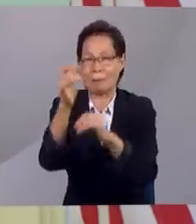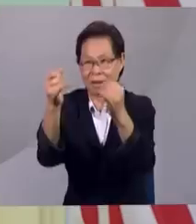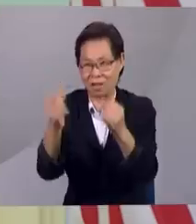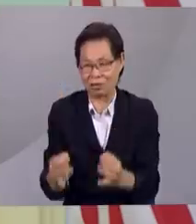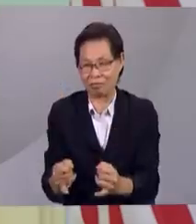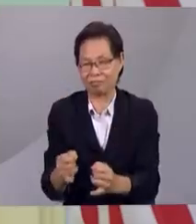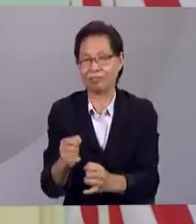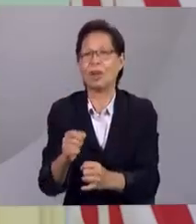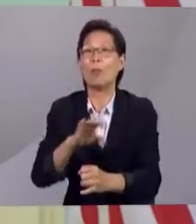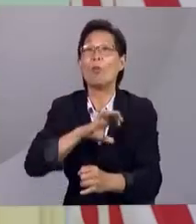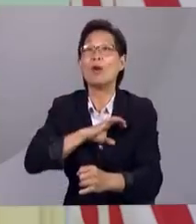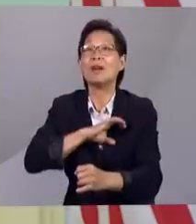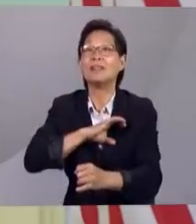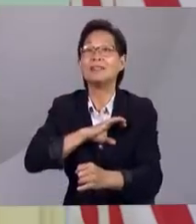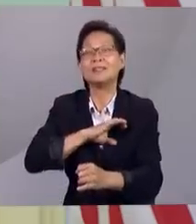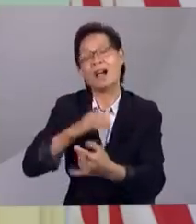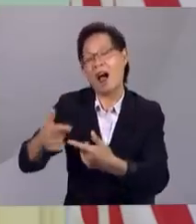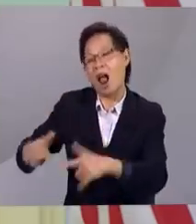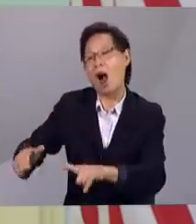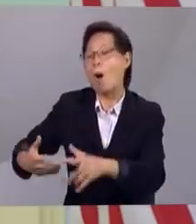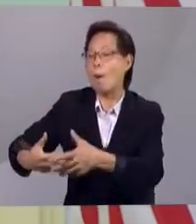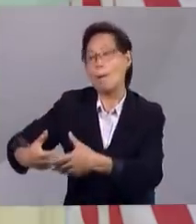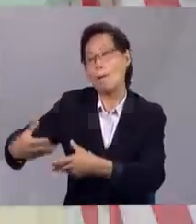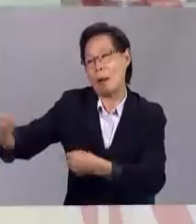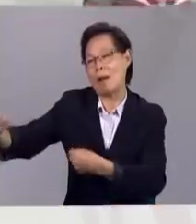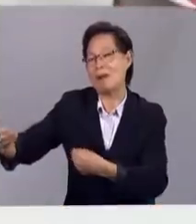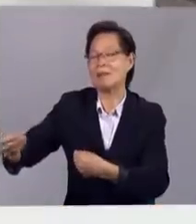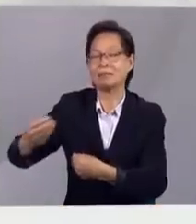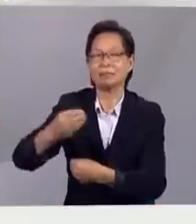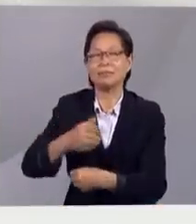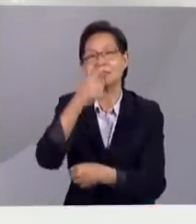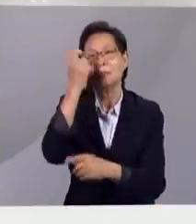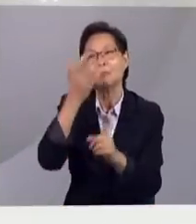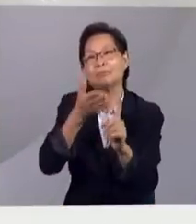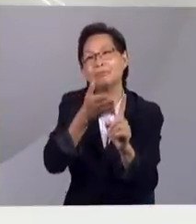diberikan jaminan polis di atas kesalahan ingkar PKPB.